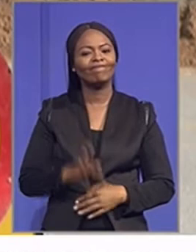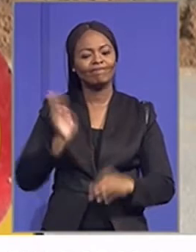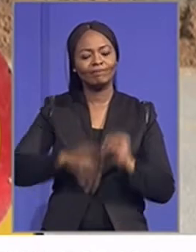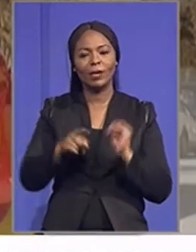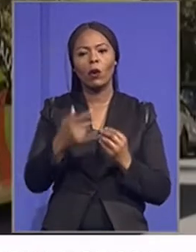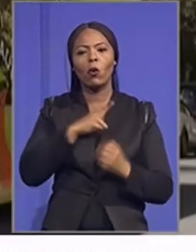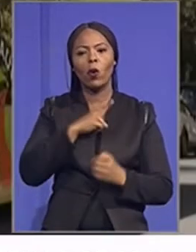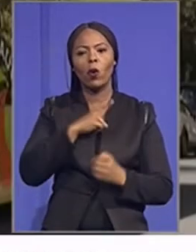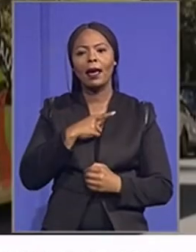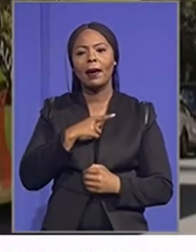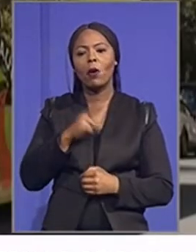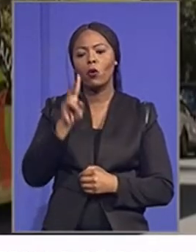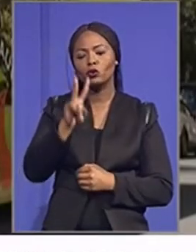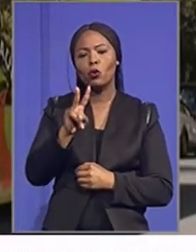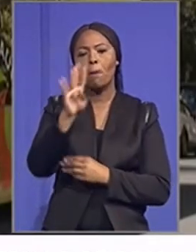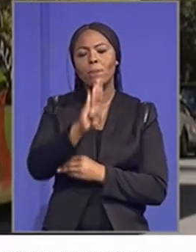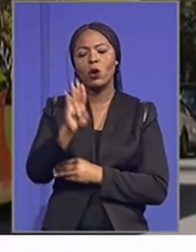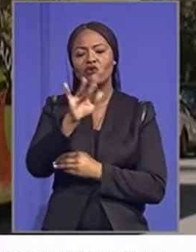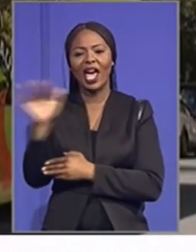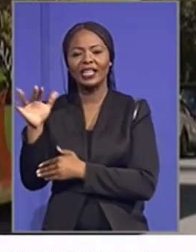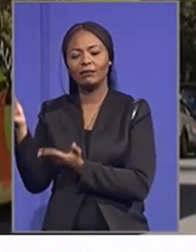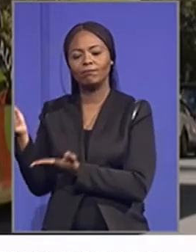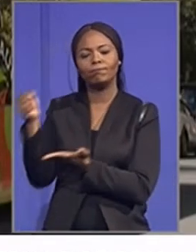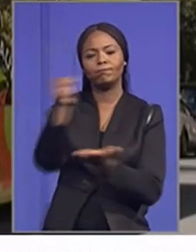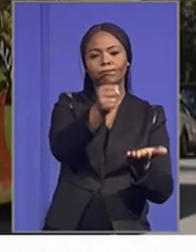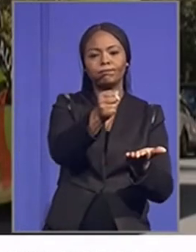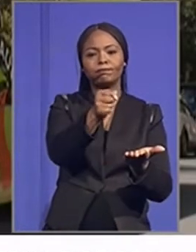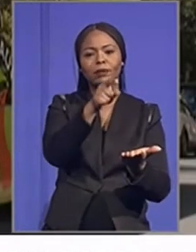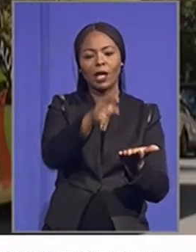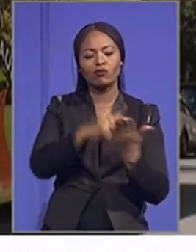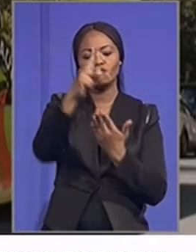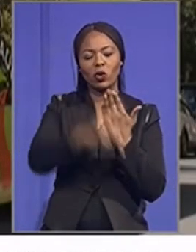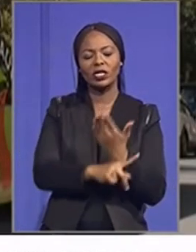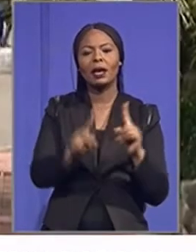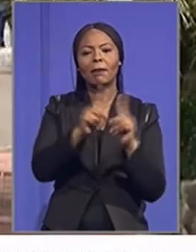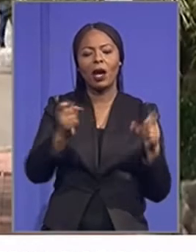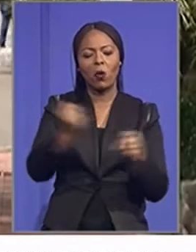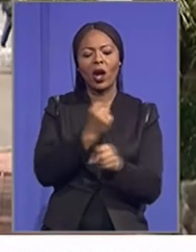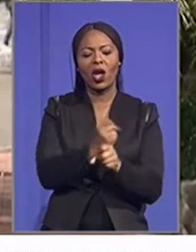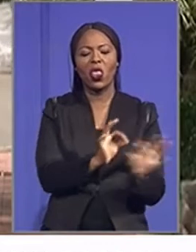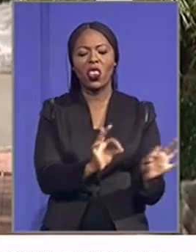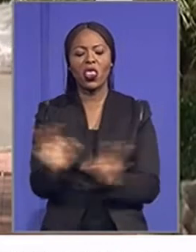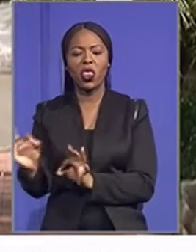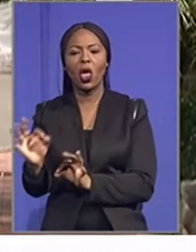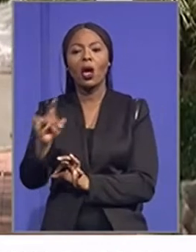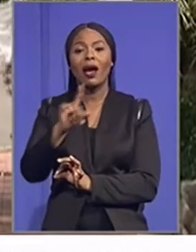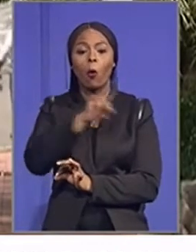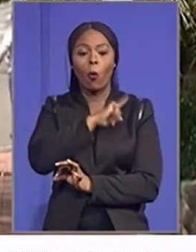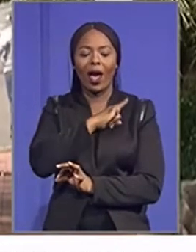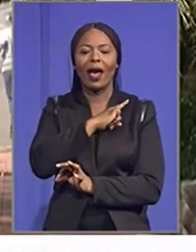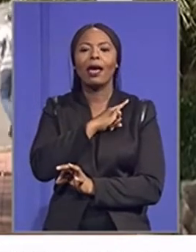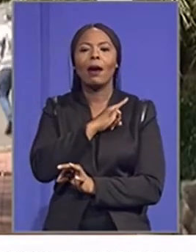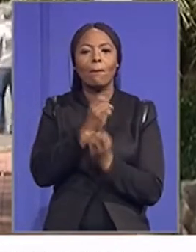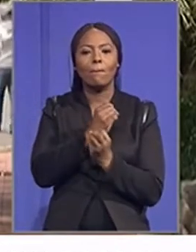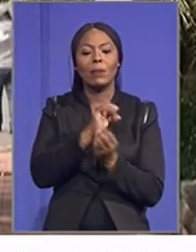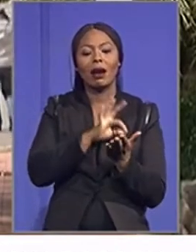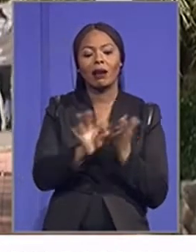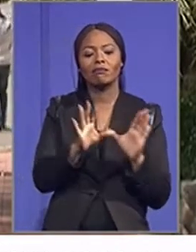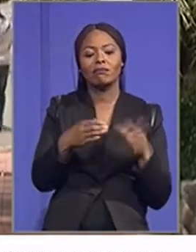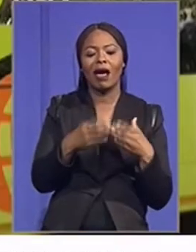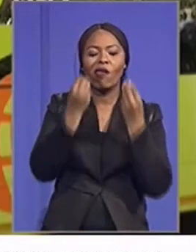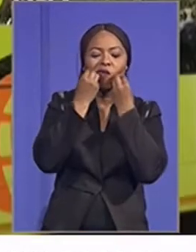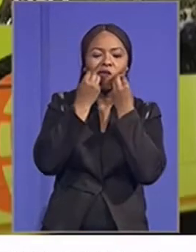tse dibilione tse 2, empa Letona Mbalula o re ho entswe bobodu ho ja tjhelete ya setjhaba. O